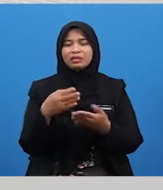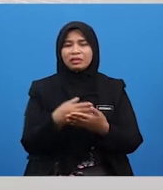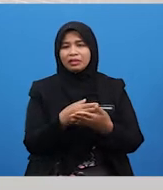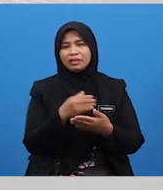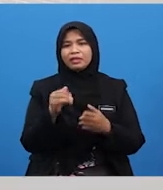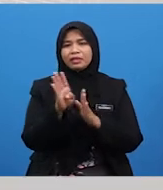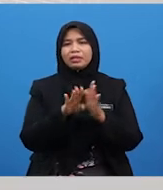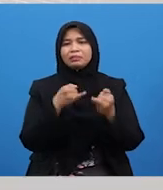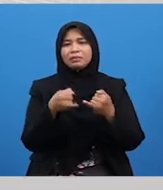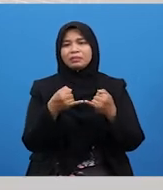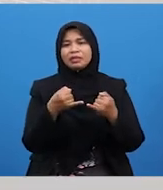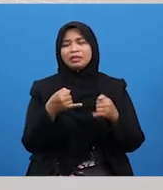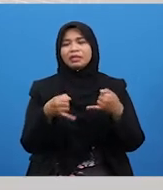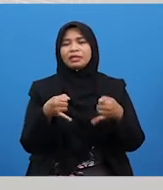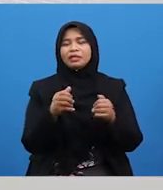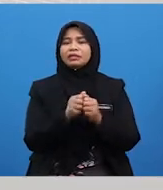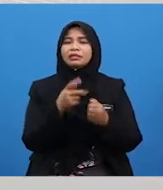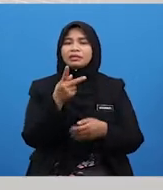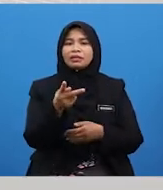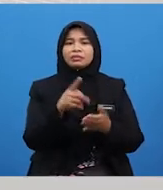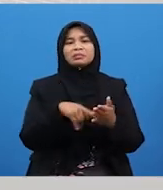kamu. Apakah perasaan kamu?